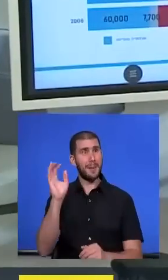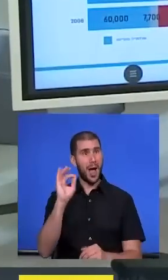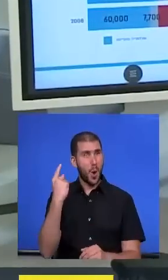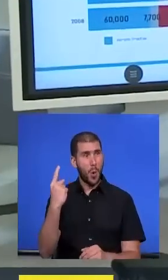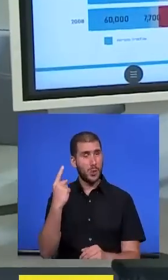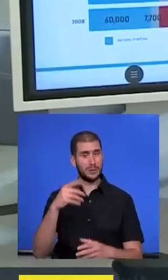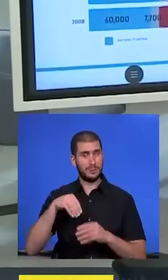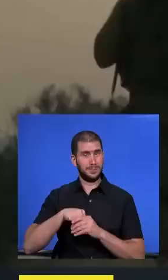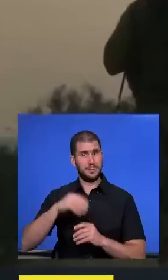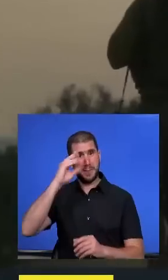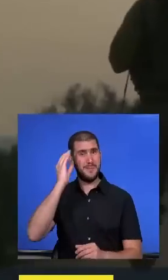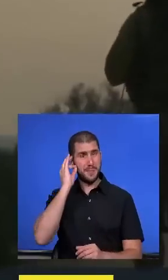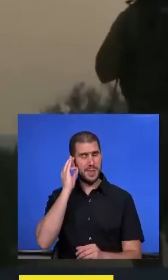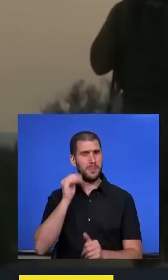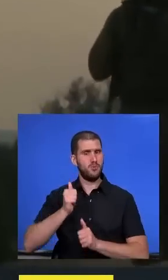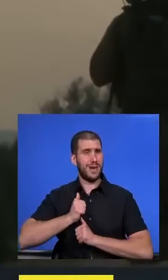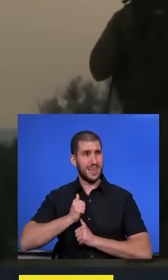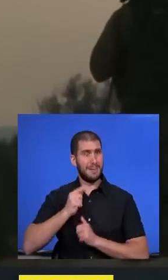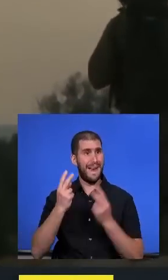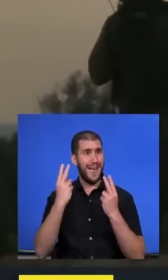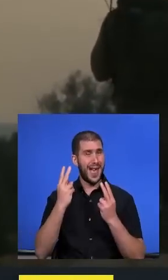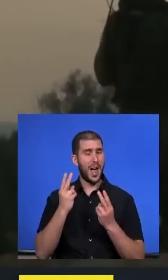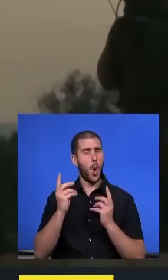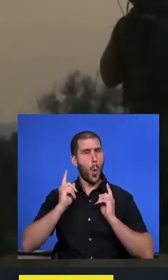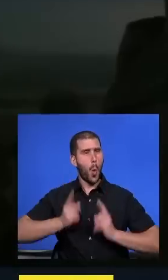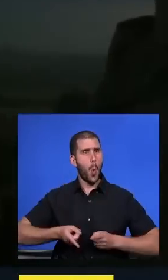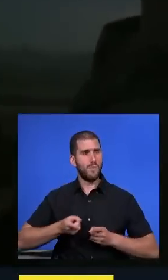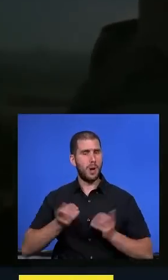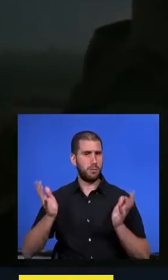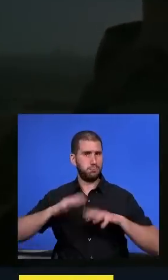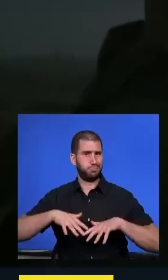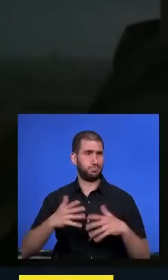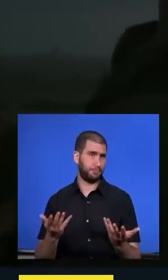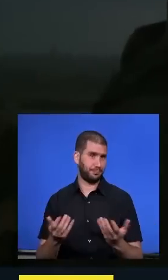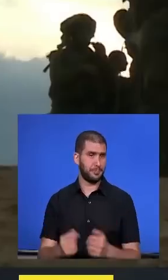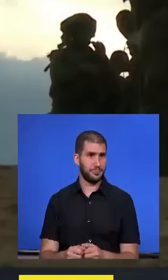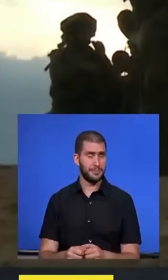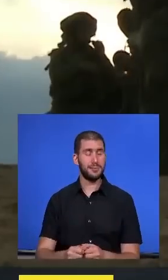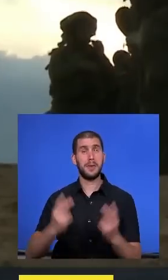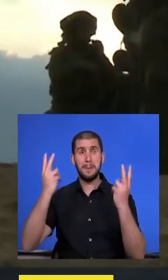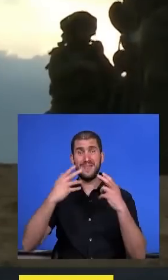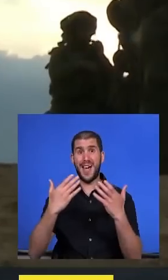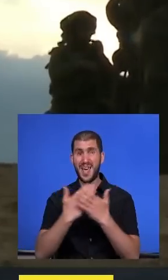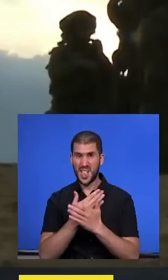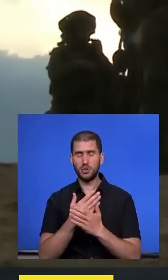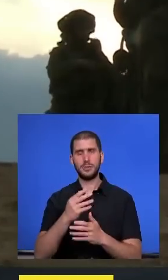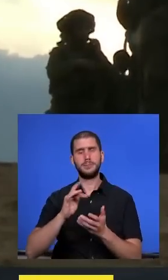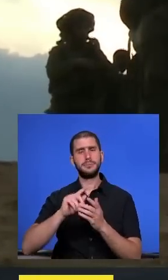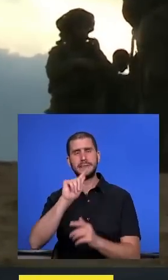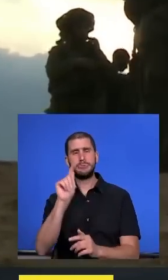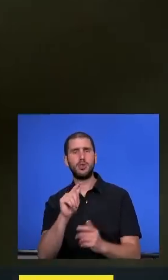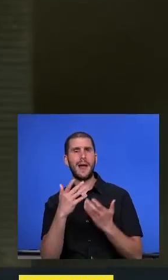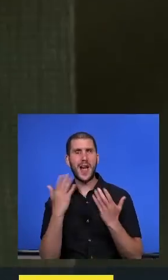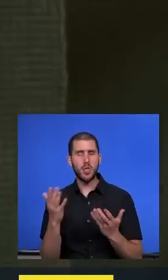מבניה ובנותיה משרתים. ערך שירות החובה פשוט קורס. המתווה החדש מעמיד בסימן שאלה את